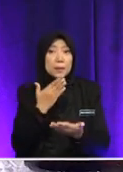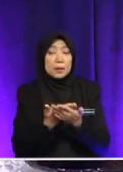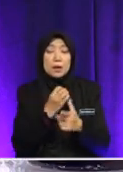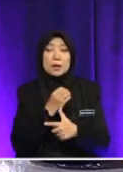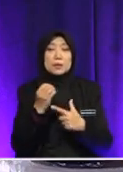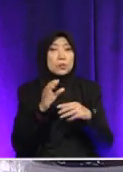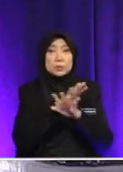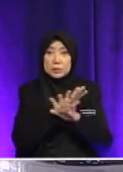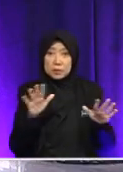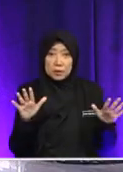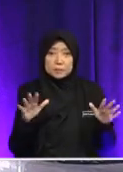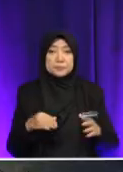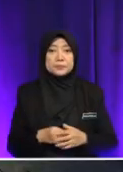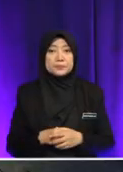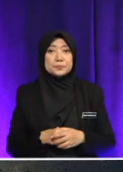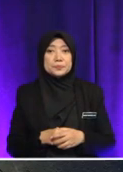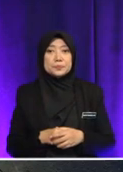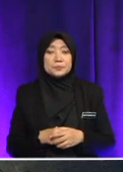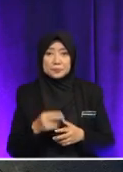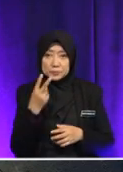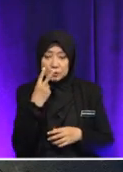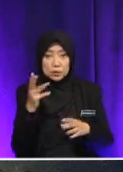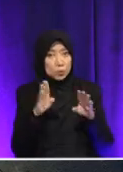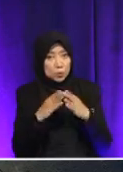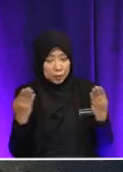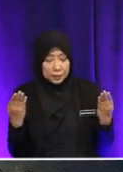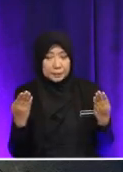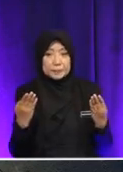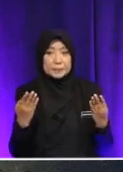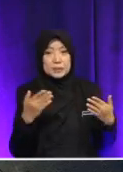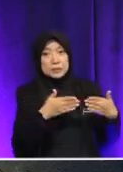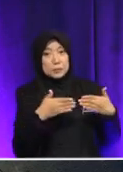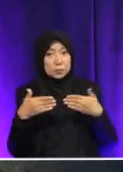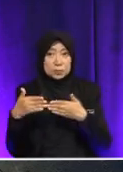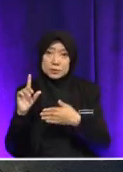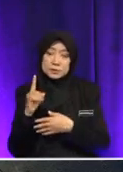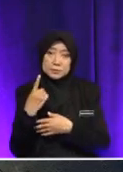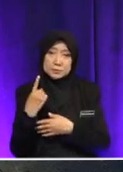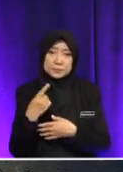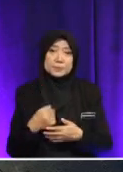kita Buka sambungan tuh Buka sambungan Oke kita sambung saja